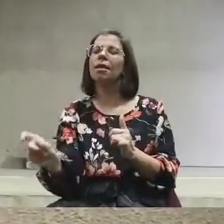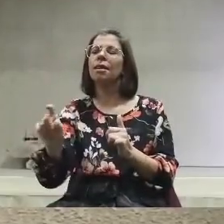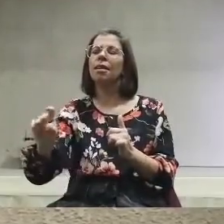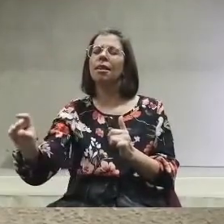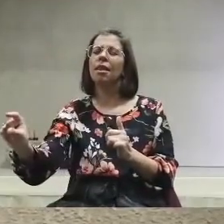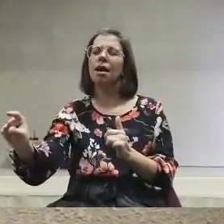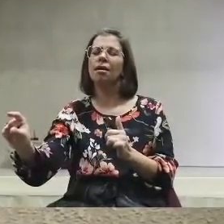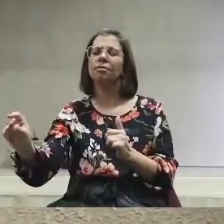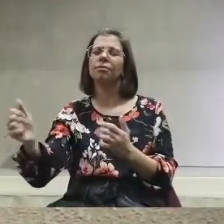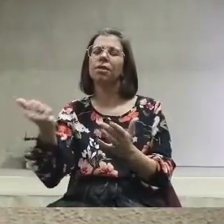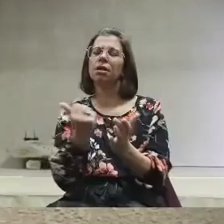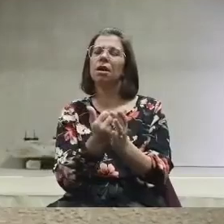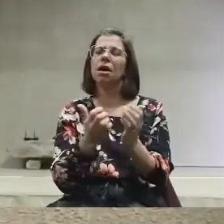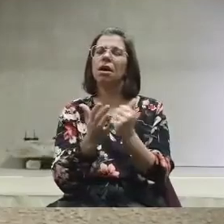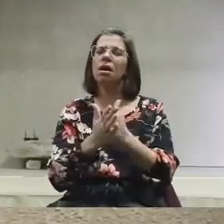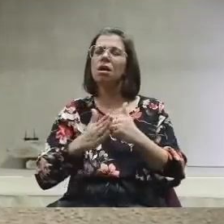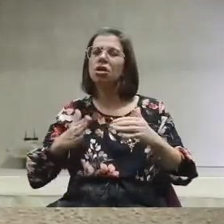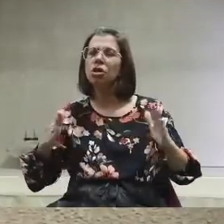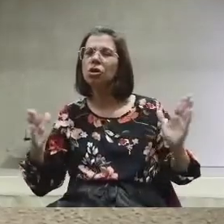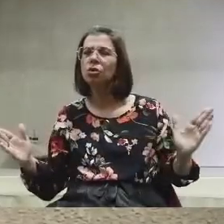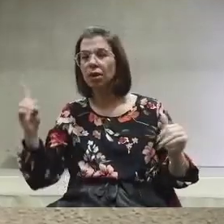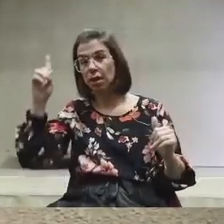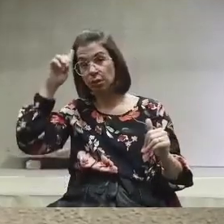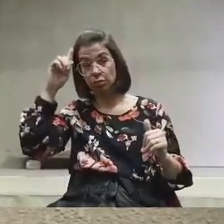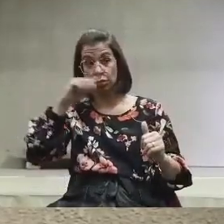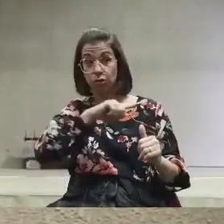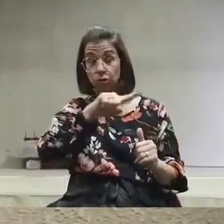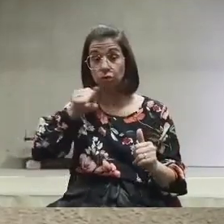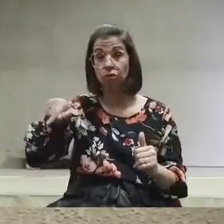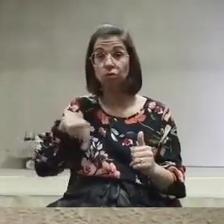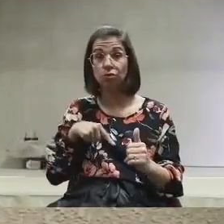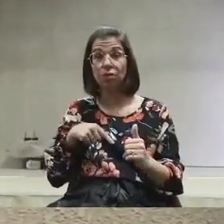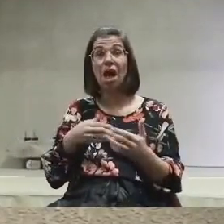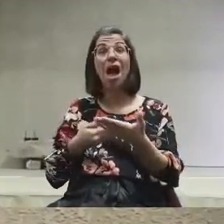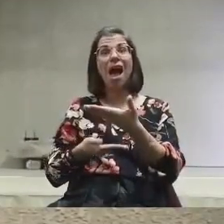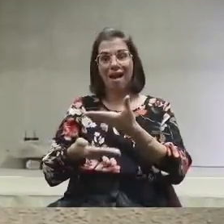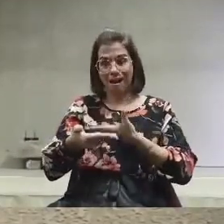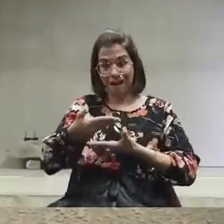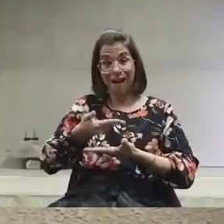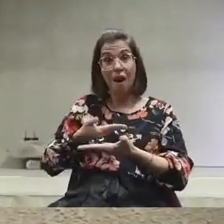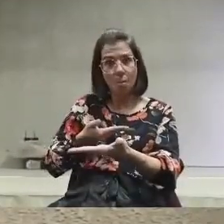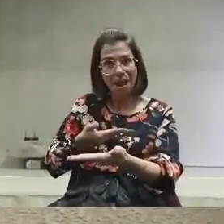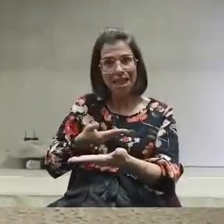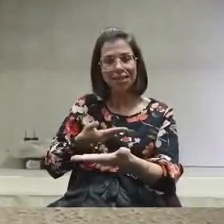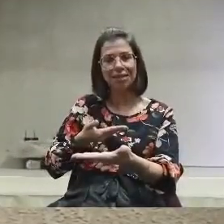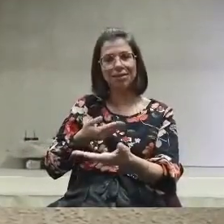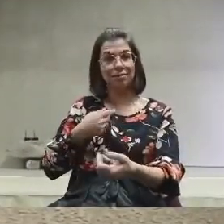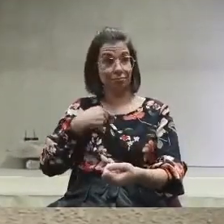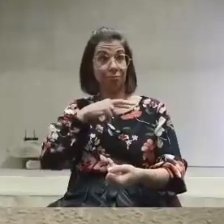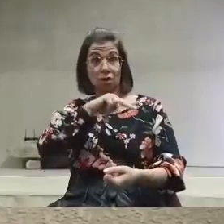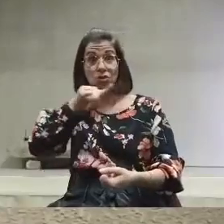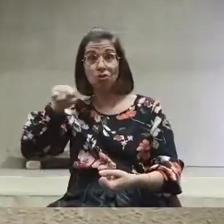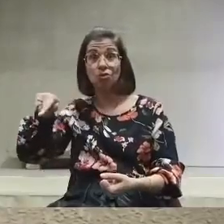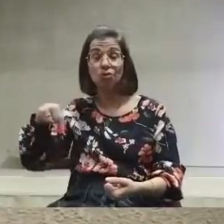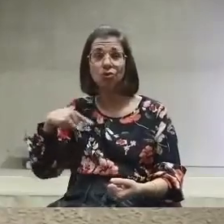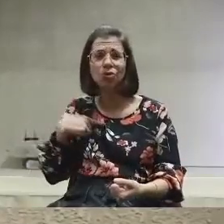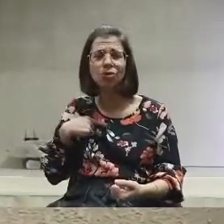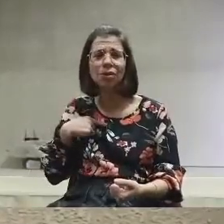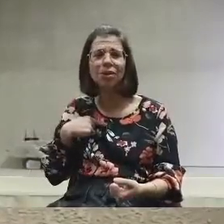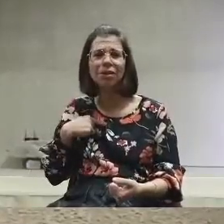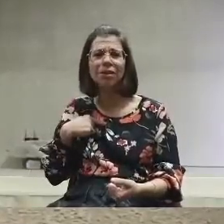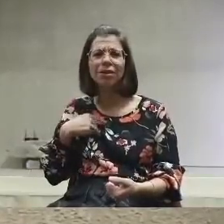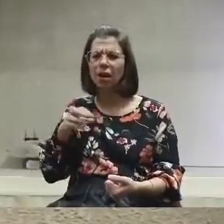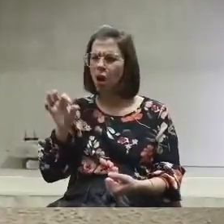Jésus est devenu malédiction. Il est devenu péché et maudit à notre place. N'est-ce pas extraordinaire? Et il